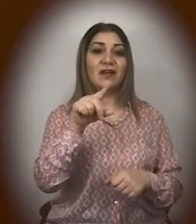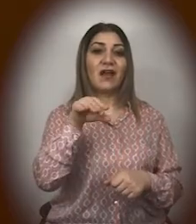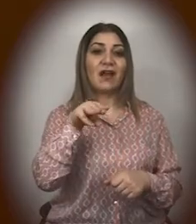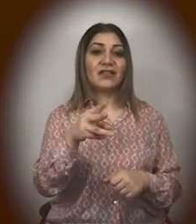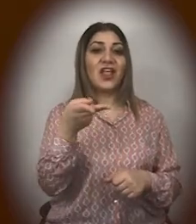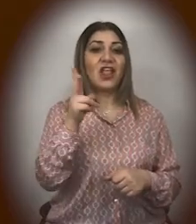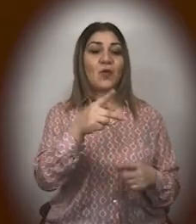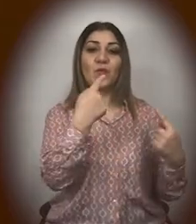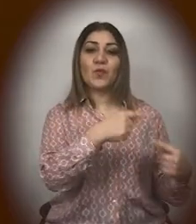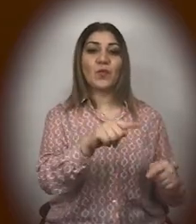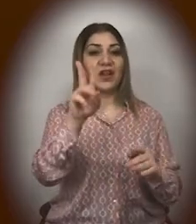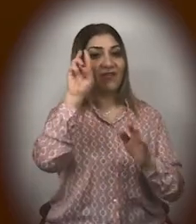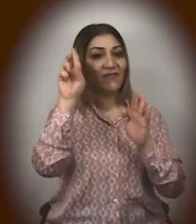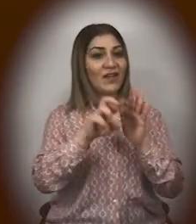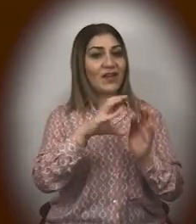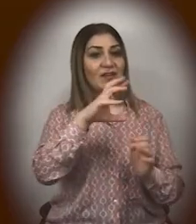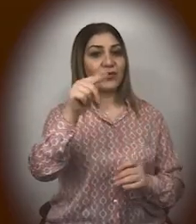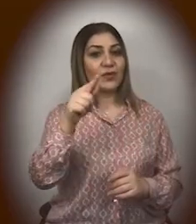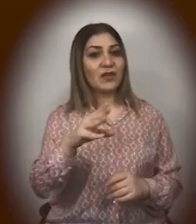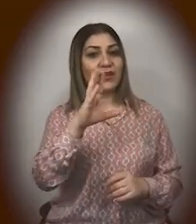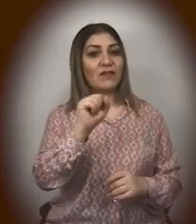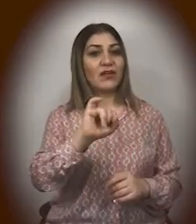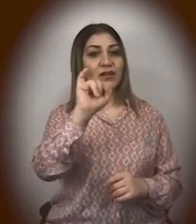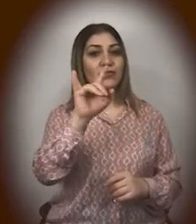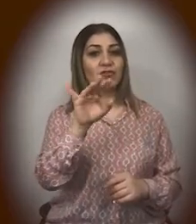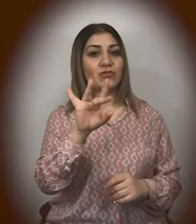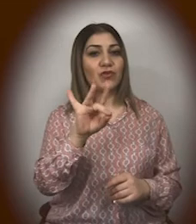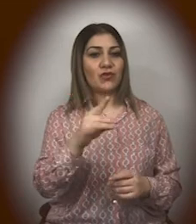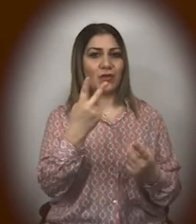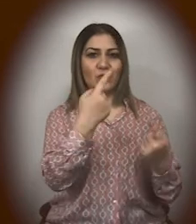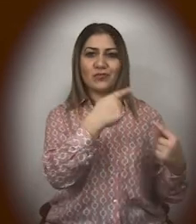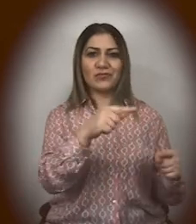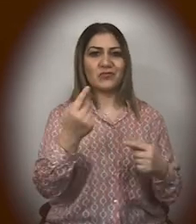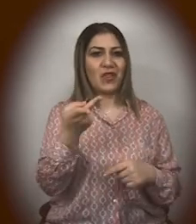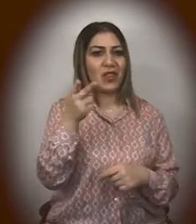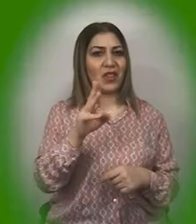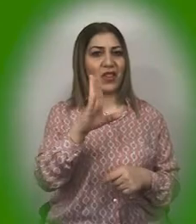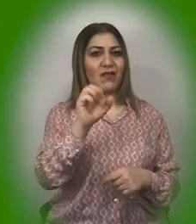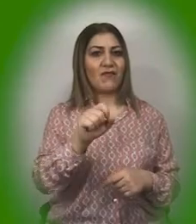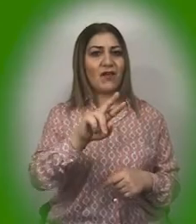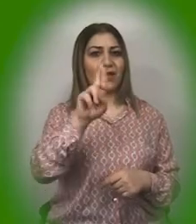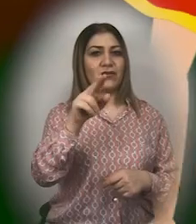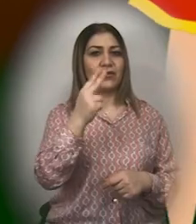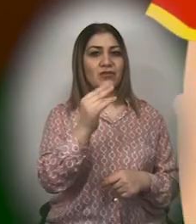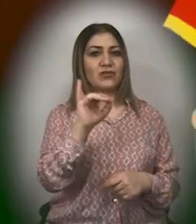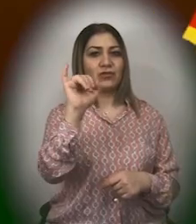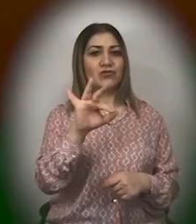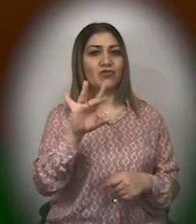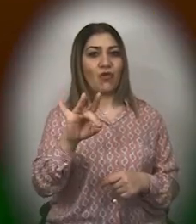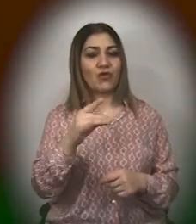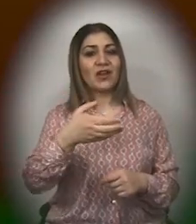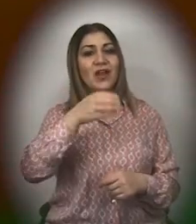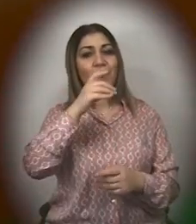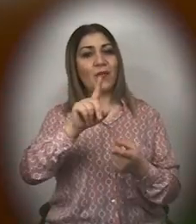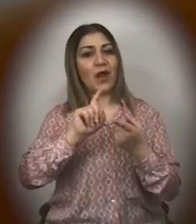նրանից է, որ դուք այցելել եք թանահատ անվամբ երկու տարբեր վանքեր՝ Սյունիքում և Վայոց ձորում։ Վայ, Վայոց ձորի